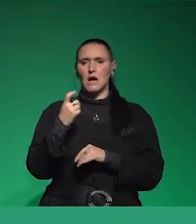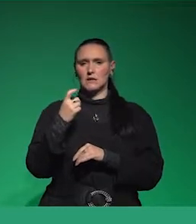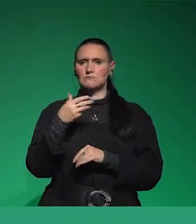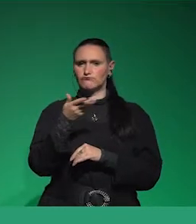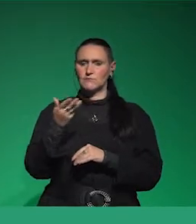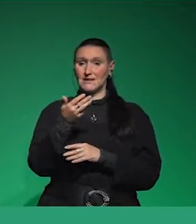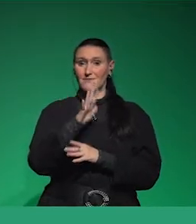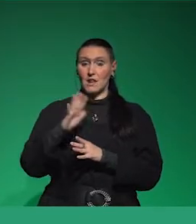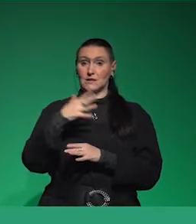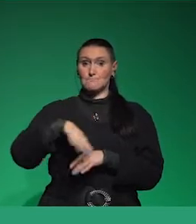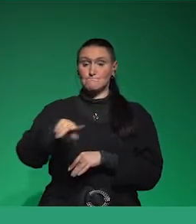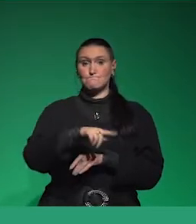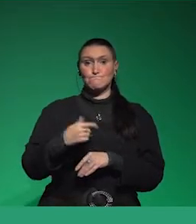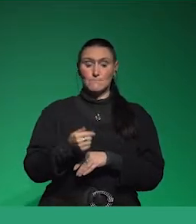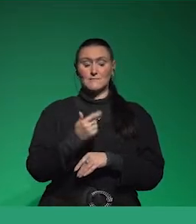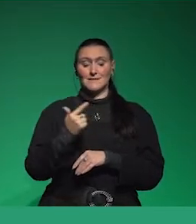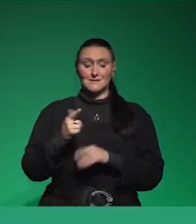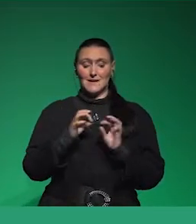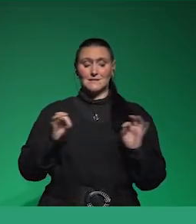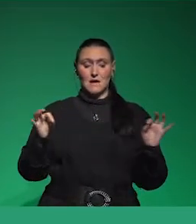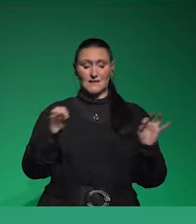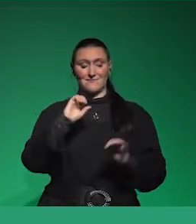22 Hektar wieder aufforsten,